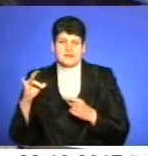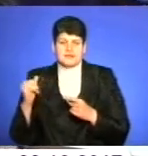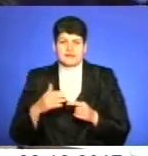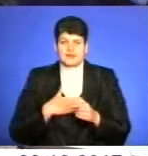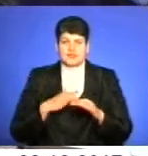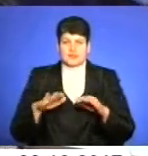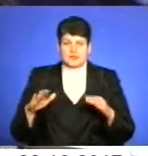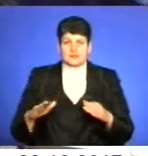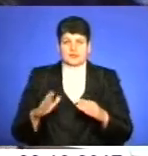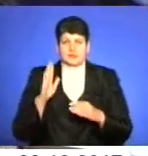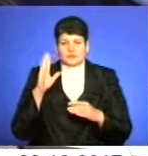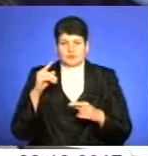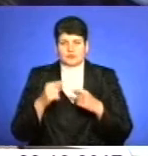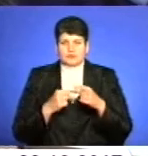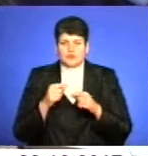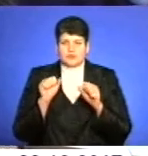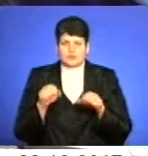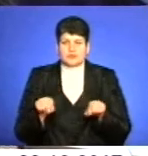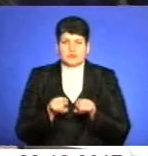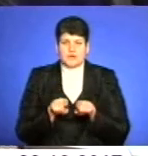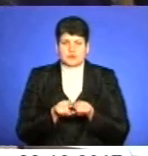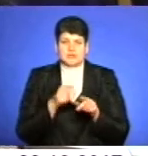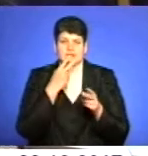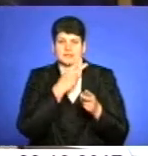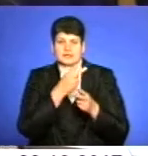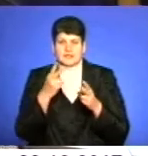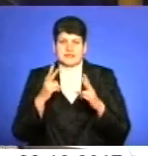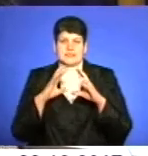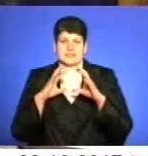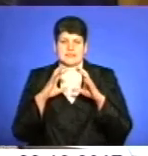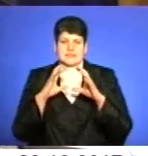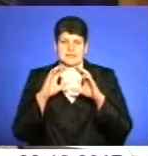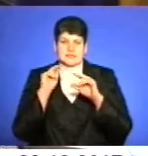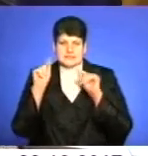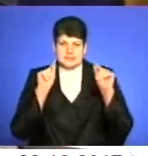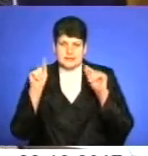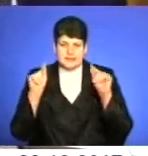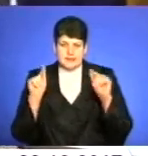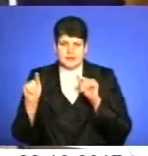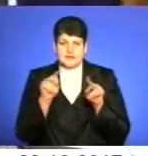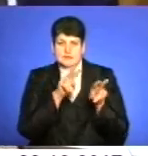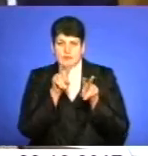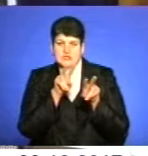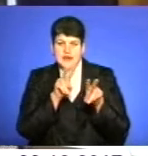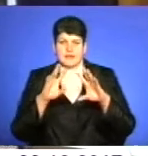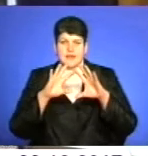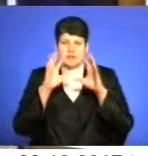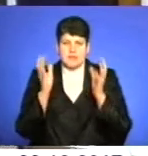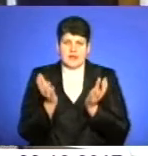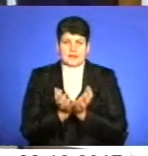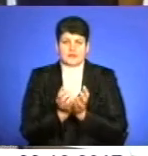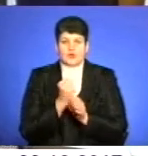майбутні онуки зможуть так само там дивитися на зірки, спостерігати за планетами і робити нові відкриття для себе і